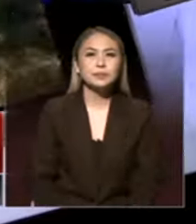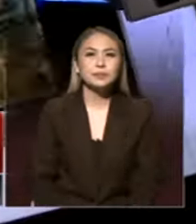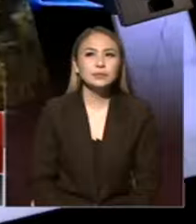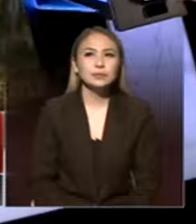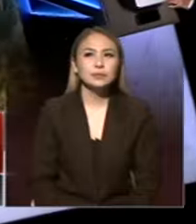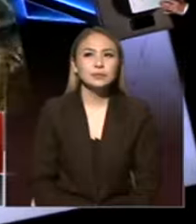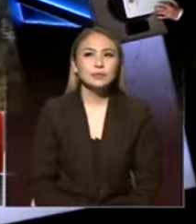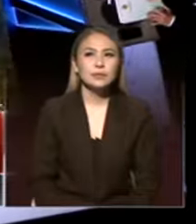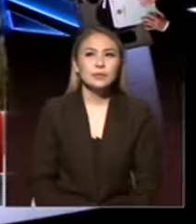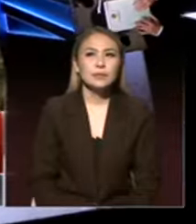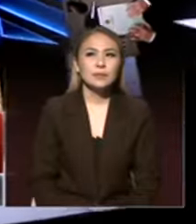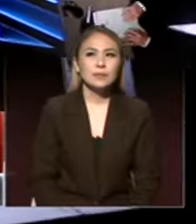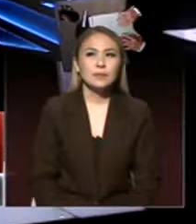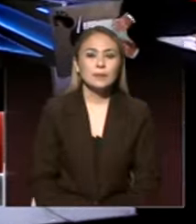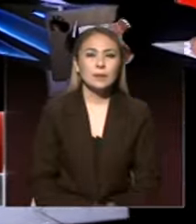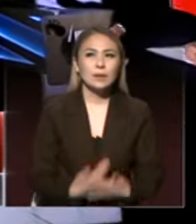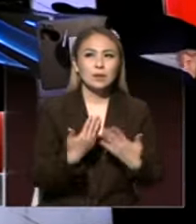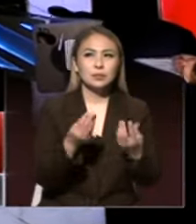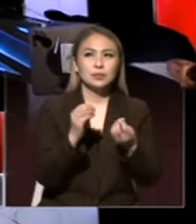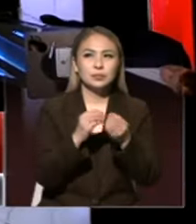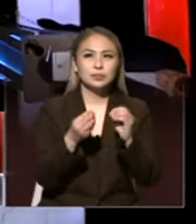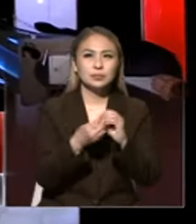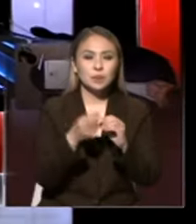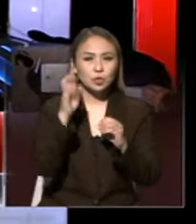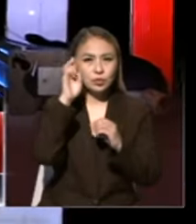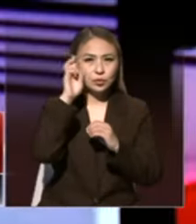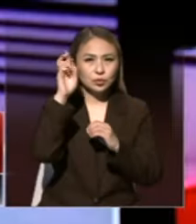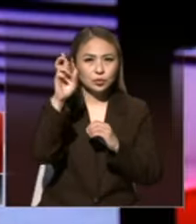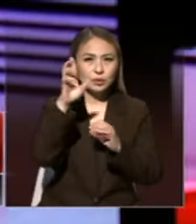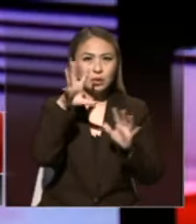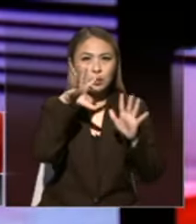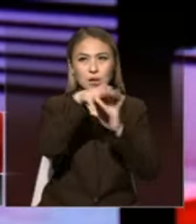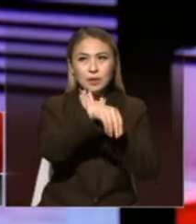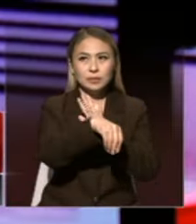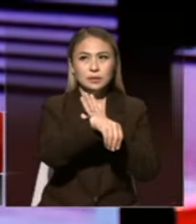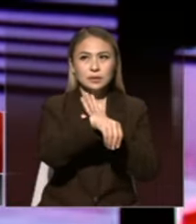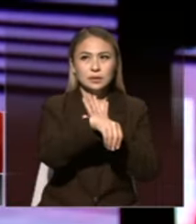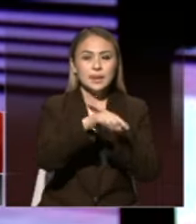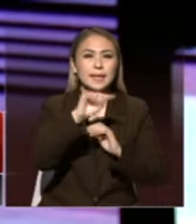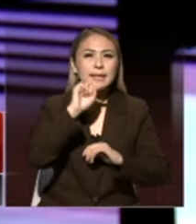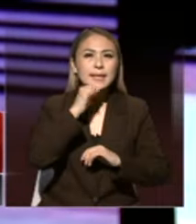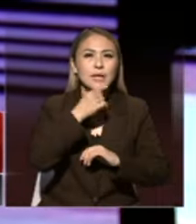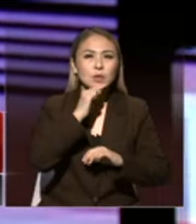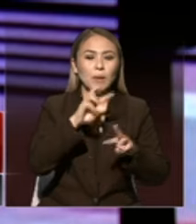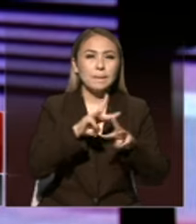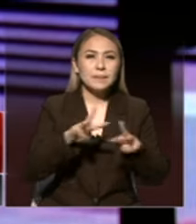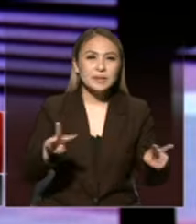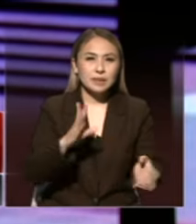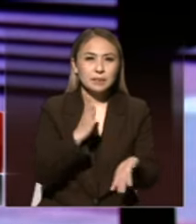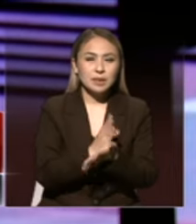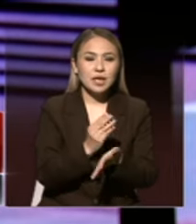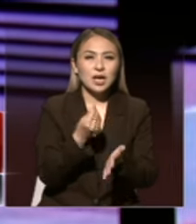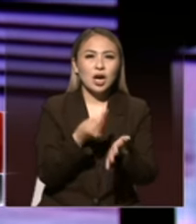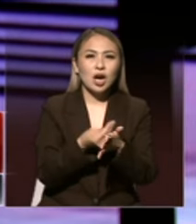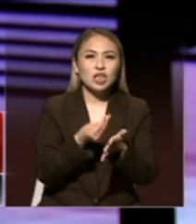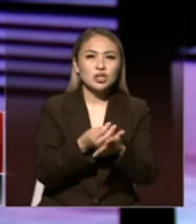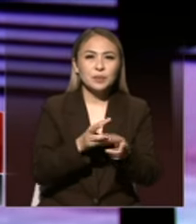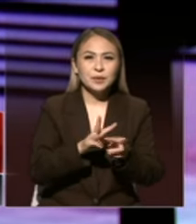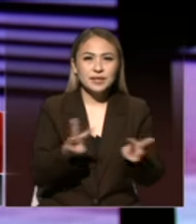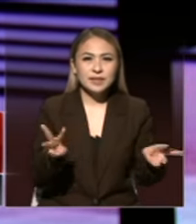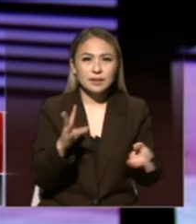Мәселен, қайда жатыр? Бұған мәселен үкіметтің құрамына кіретін экономика министрлігі бар. Қаржы министрлігі. Қаржы министрлігі